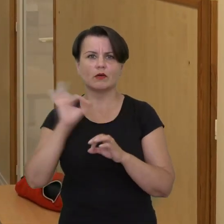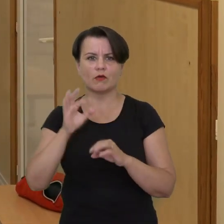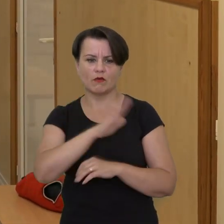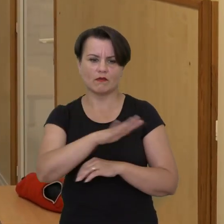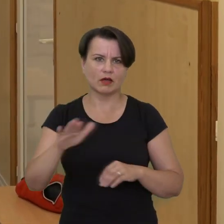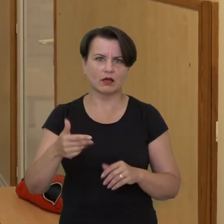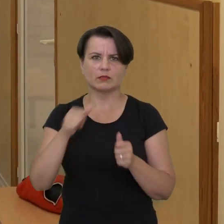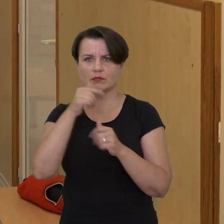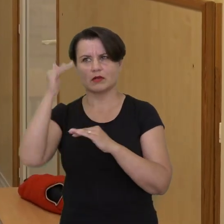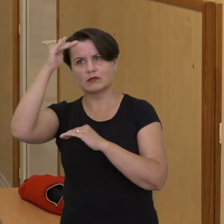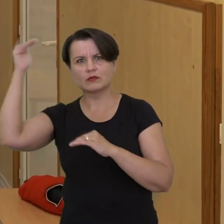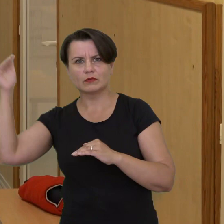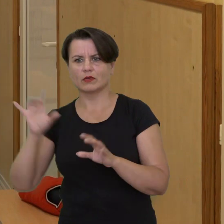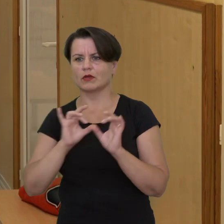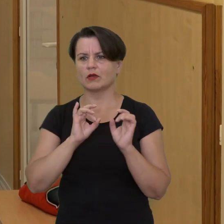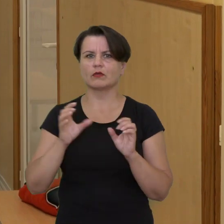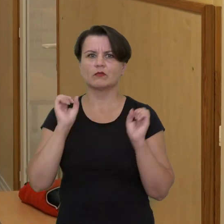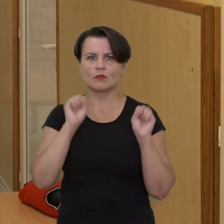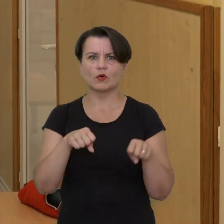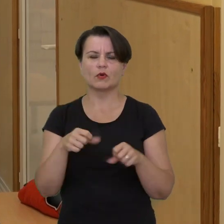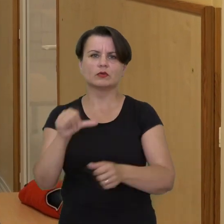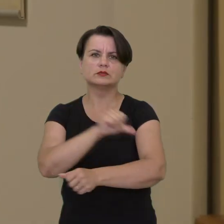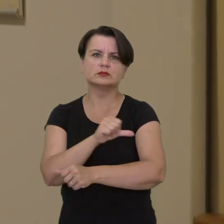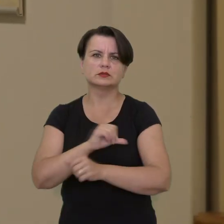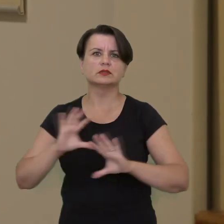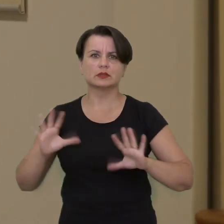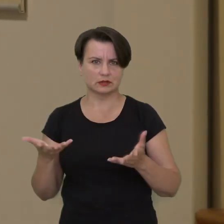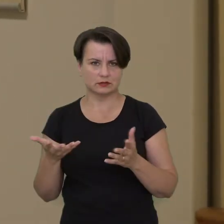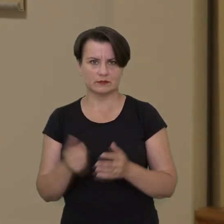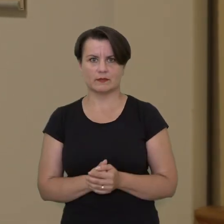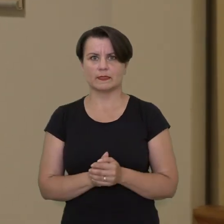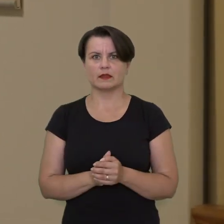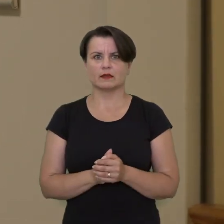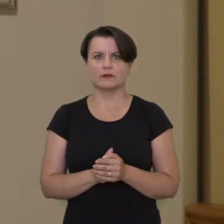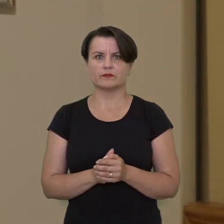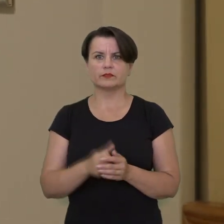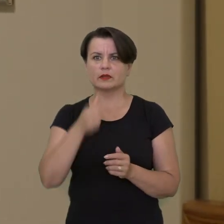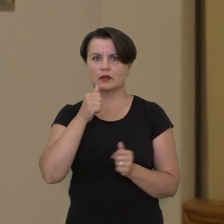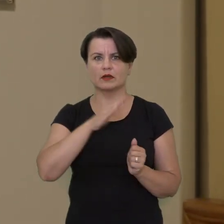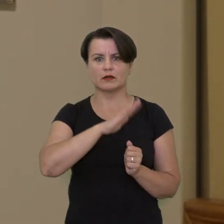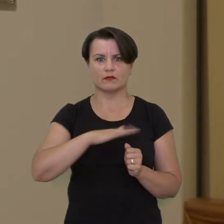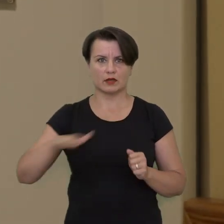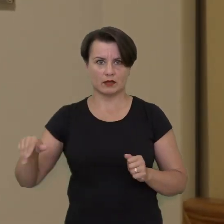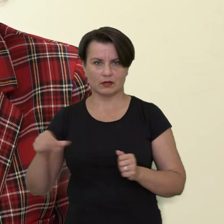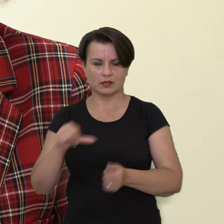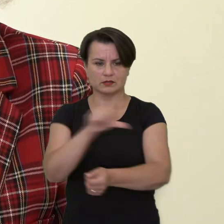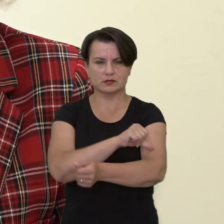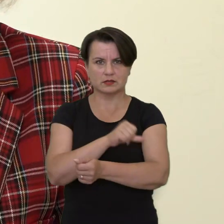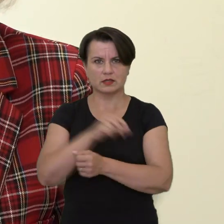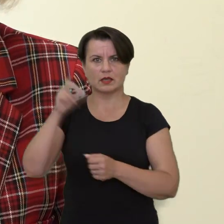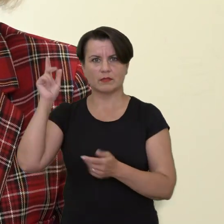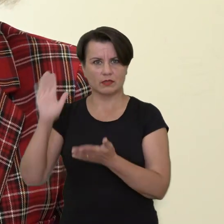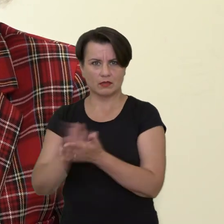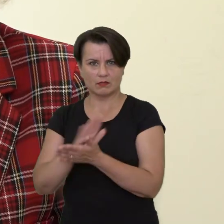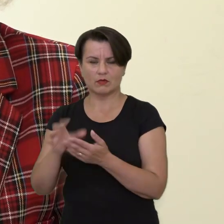ir kokių nemokamų skiepų gali tikėtis didžiausia rizika susirgti turintys visuomenės nariai. Vaikai yra skiepijami valstybės biudžeto